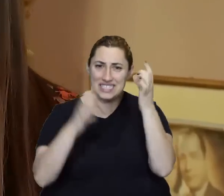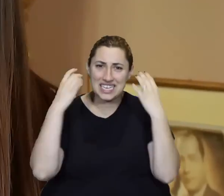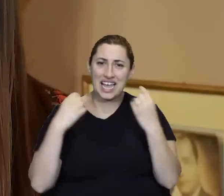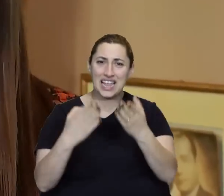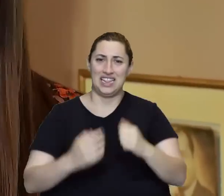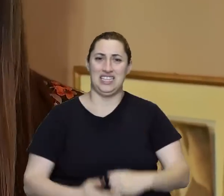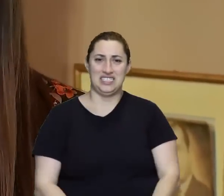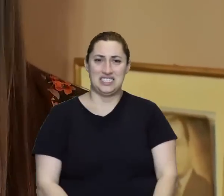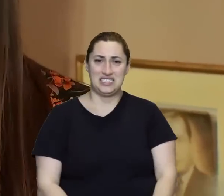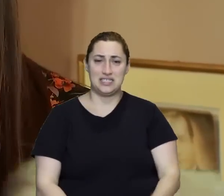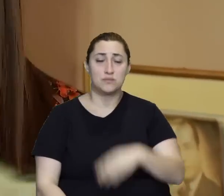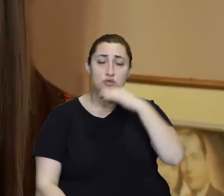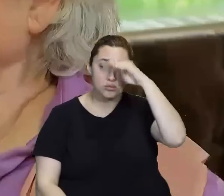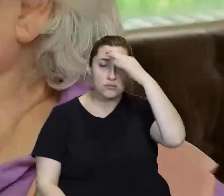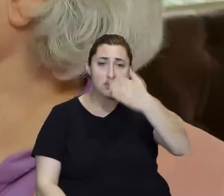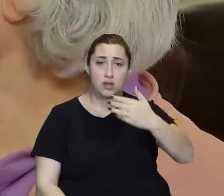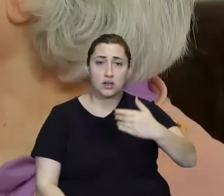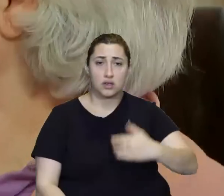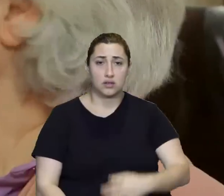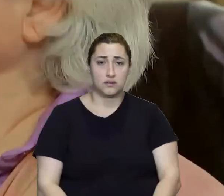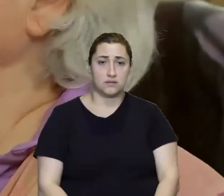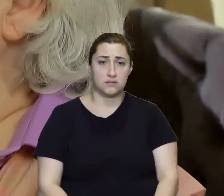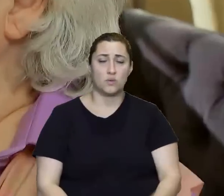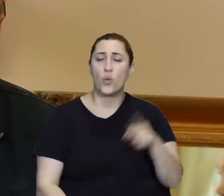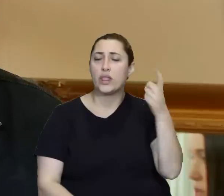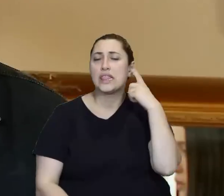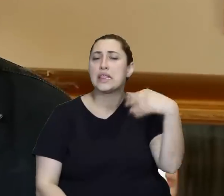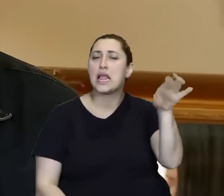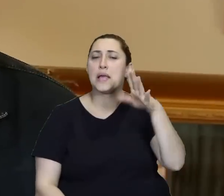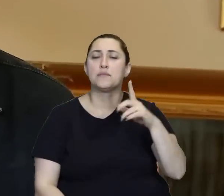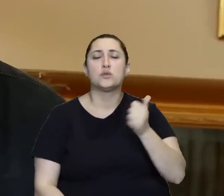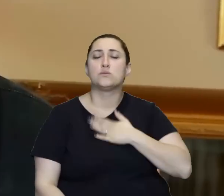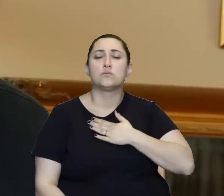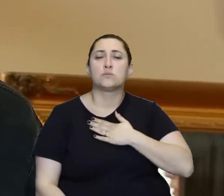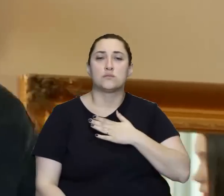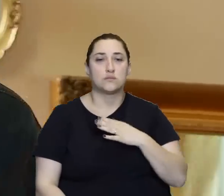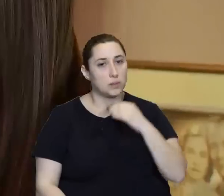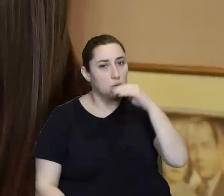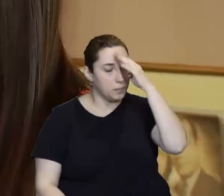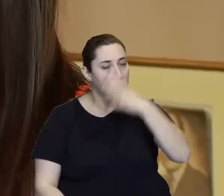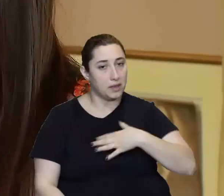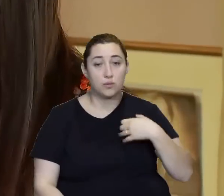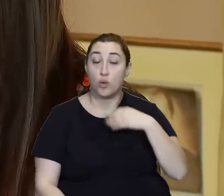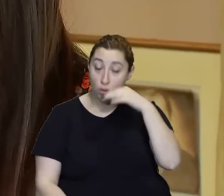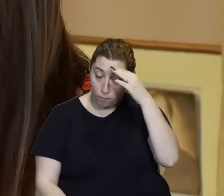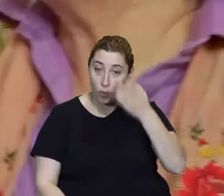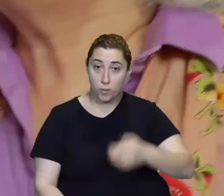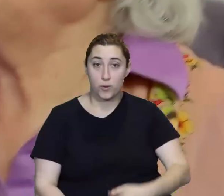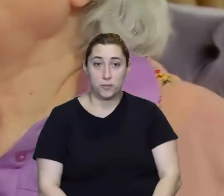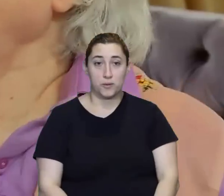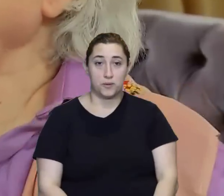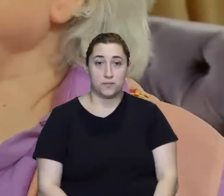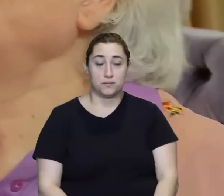böyle? Öp elimi benim oğlum, öp. Aldırma ona sen, bir tane benim. Öpeyim amcacığım. Öp, güzel oğlum benim.